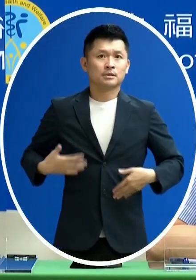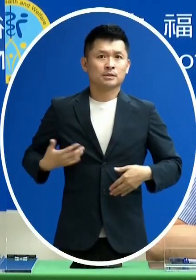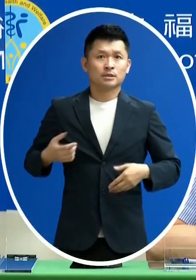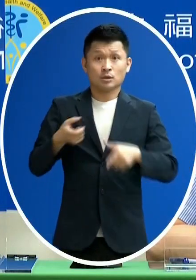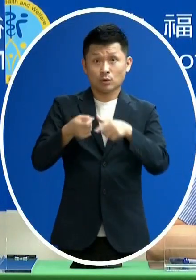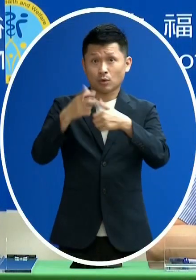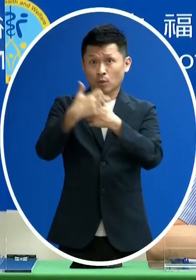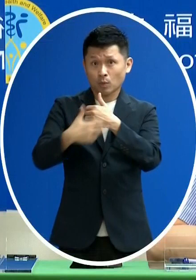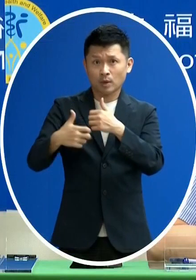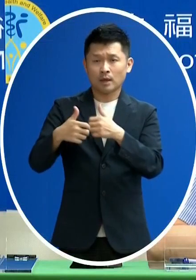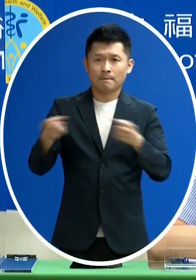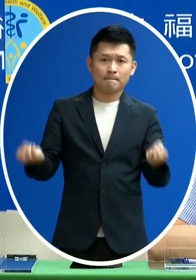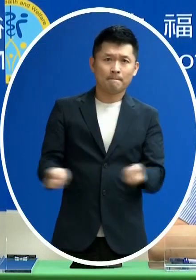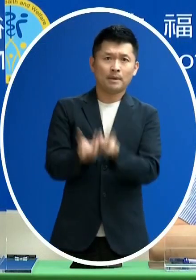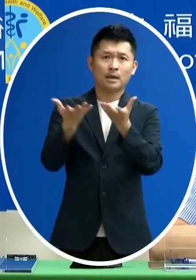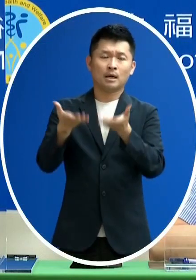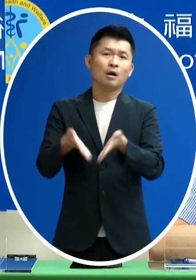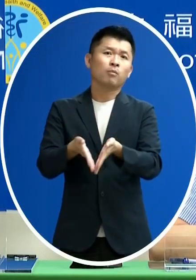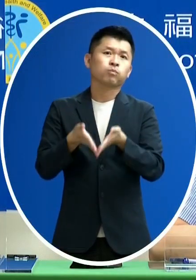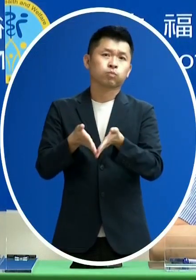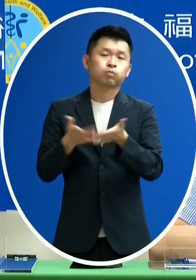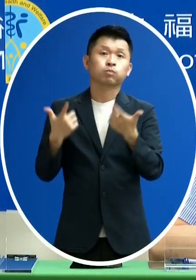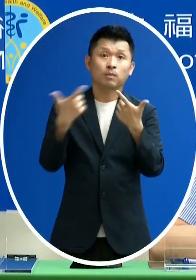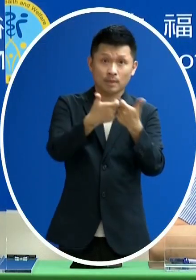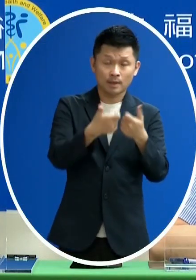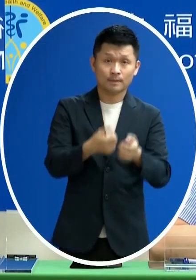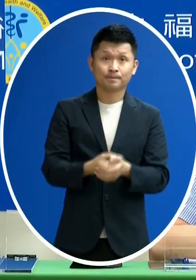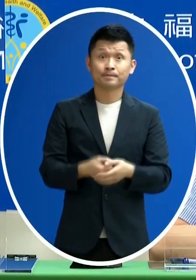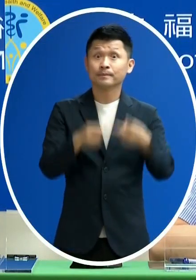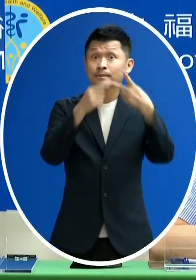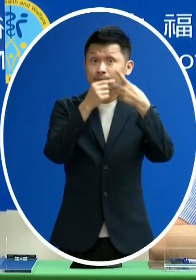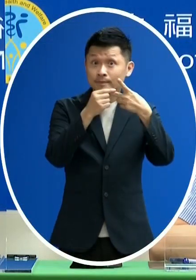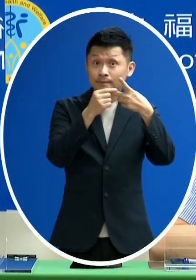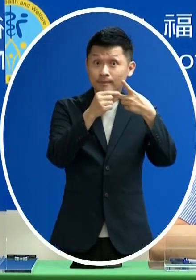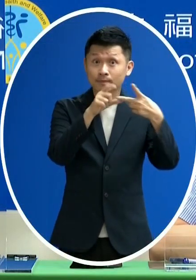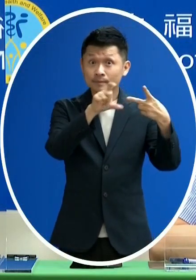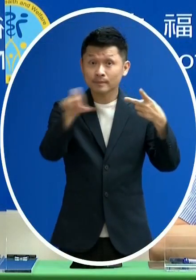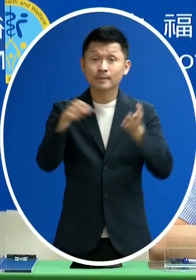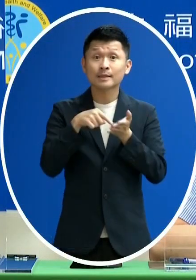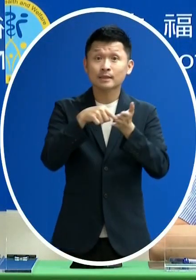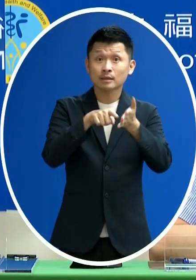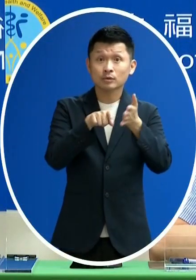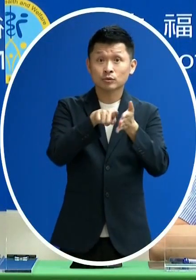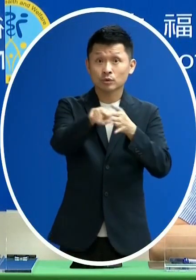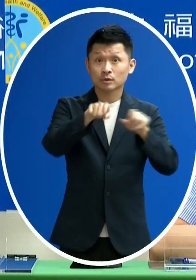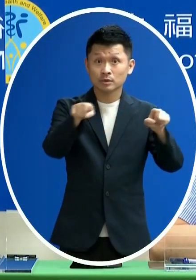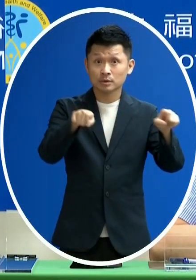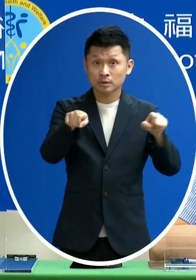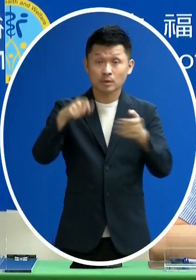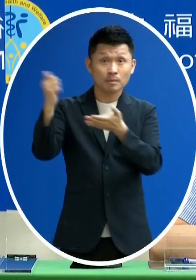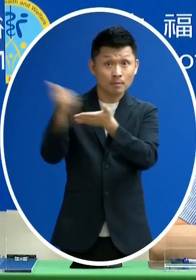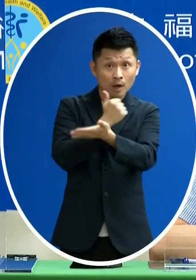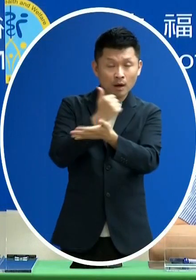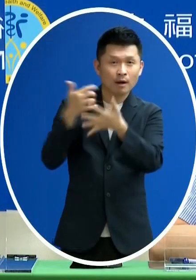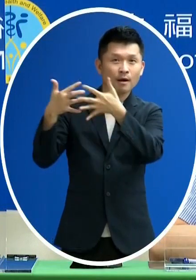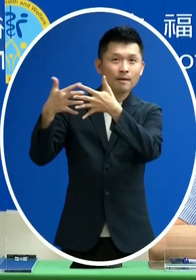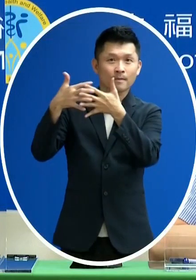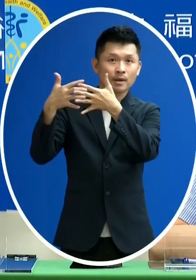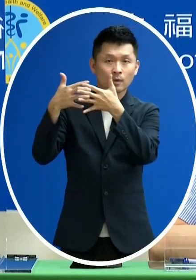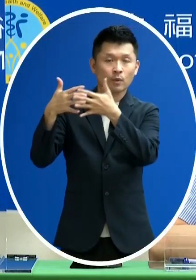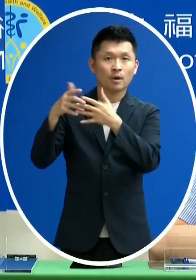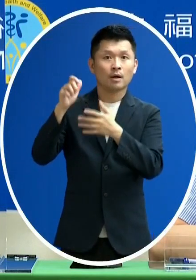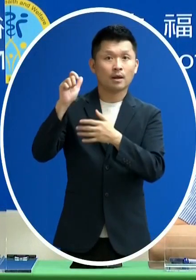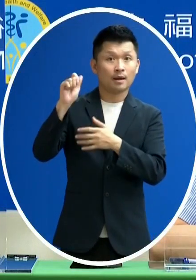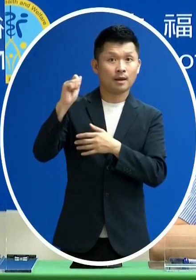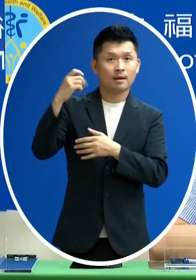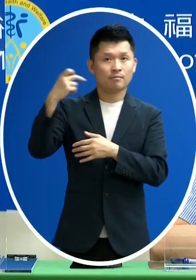紧急公共卫生情势的需求。那第二项，他就讲申请专案输入是由美国 Acorn 公